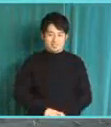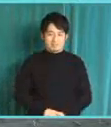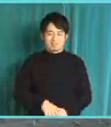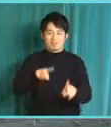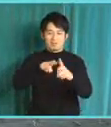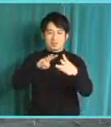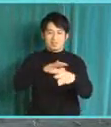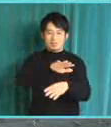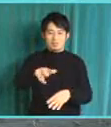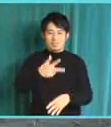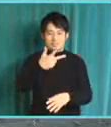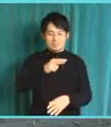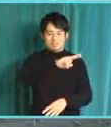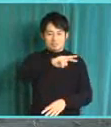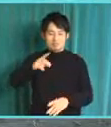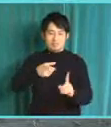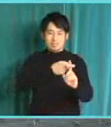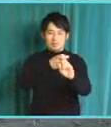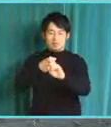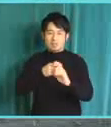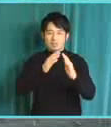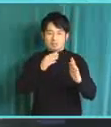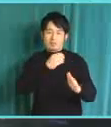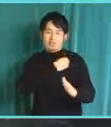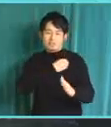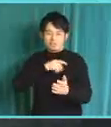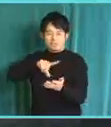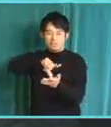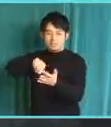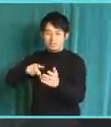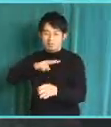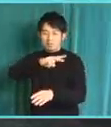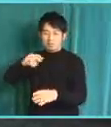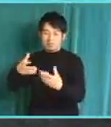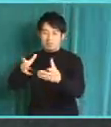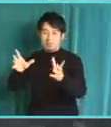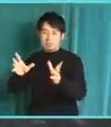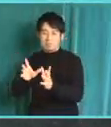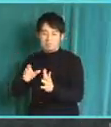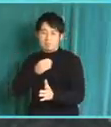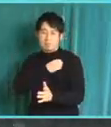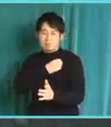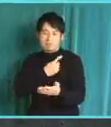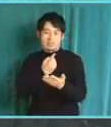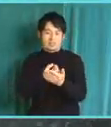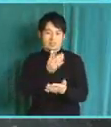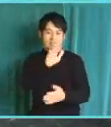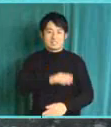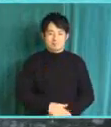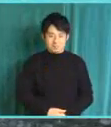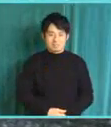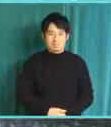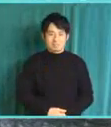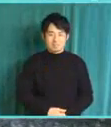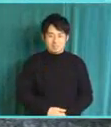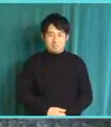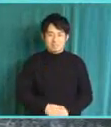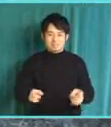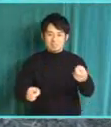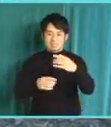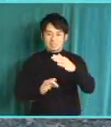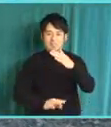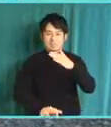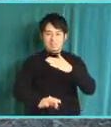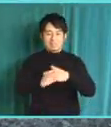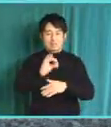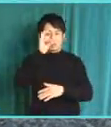泳協会の会員や地域のスイミングクラブ所属の選手が初泳ぎに参加させていまして、初日の出を見に来た市民の方や観